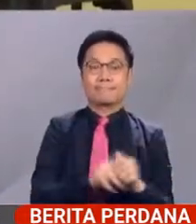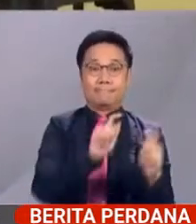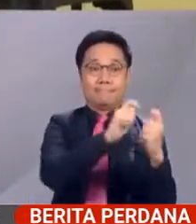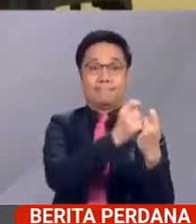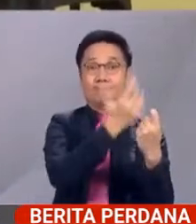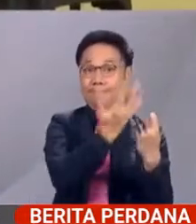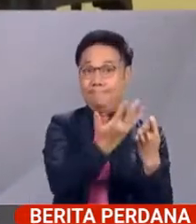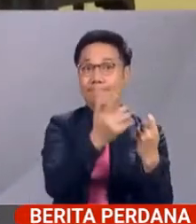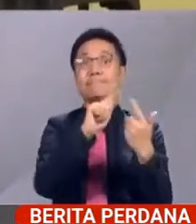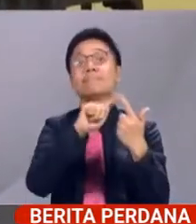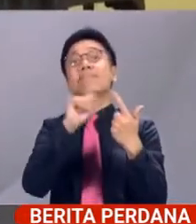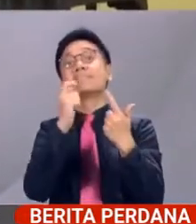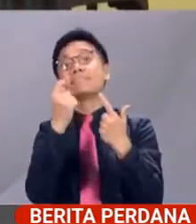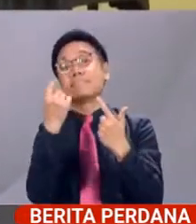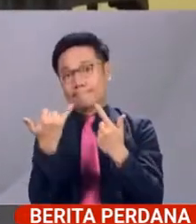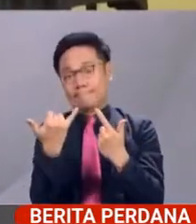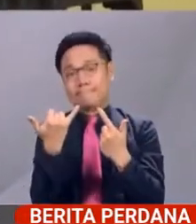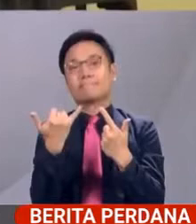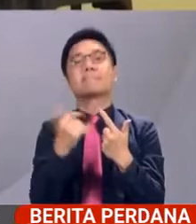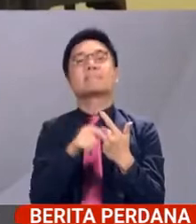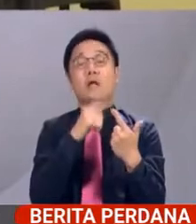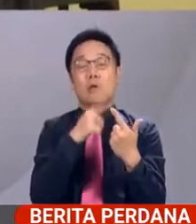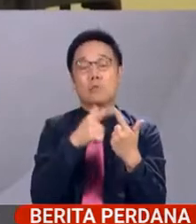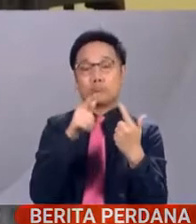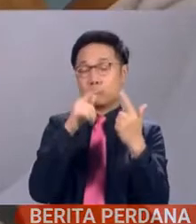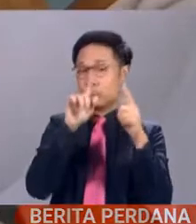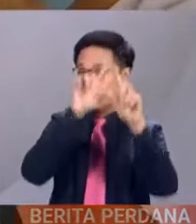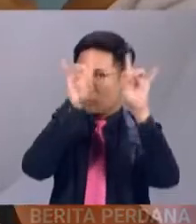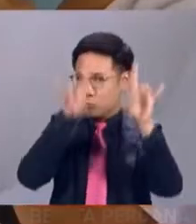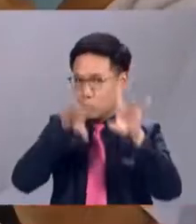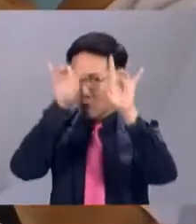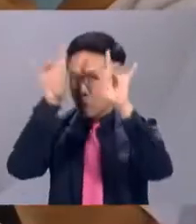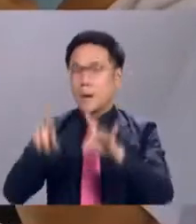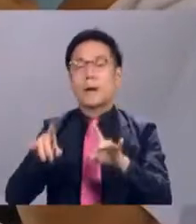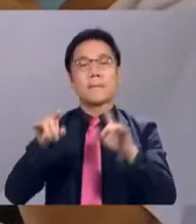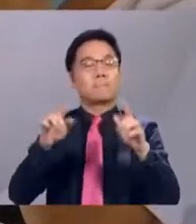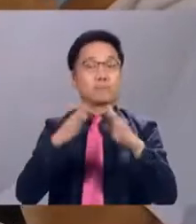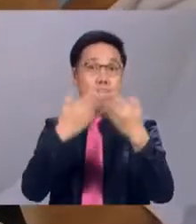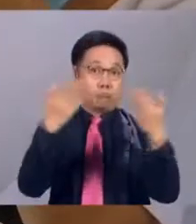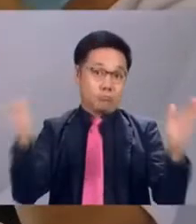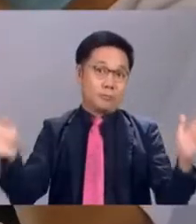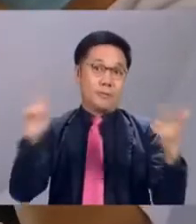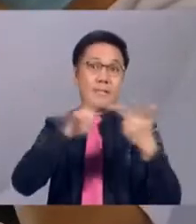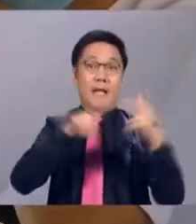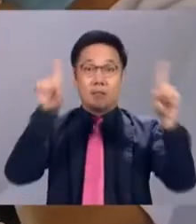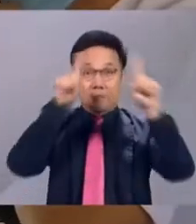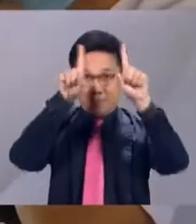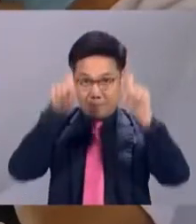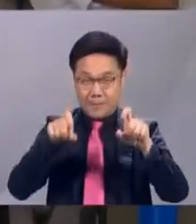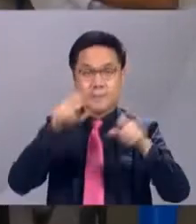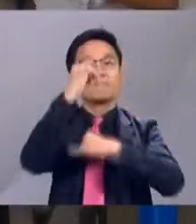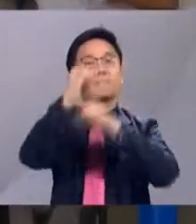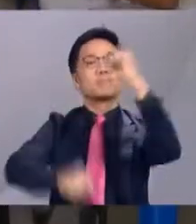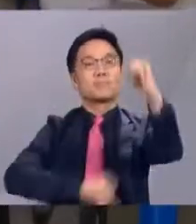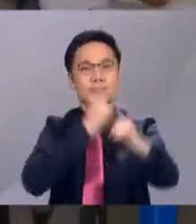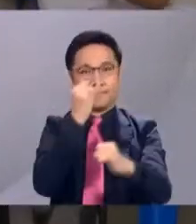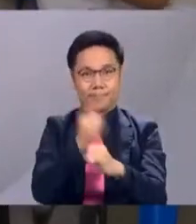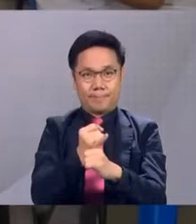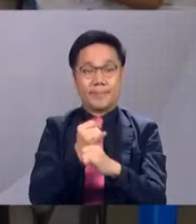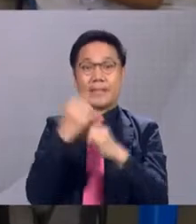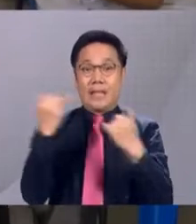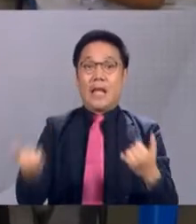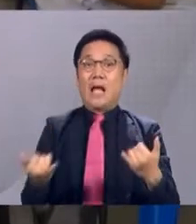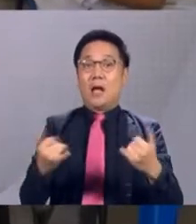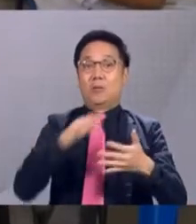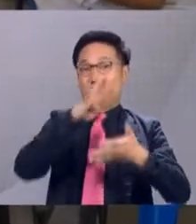dan juga tingkatan 6 yang akan menduduki peperiksaan awam dan juga peperiksaan antarabangsa yang setara. Malah KPM turut meminda takwim penggal persekolahan